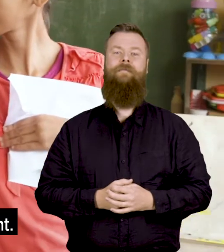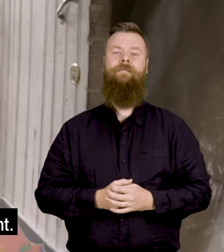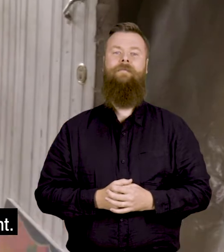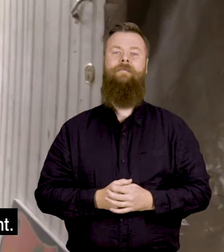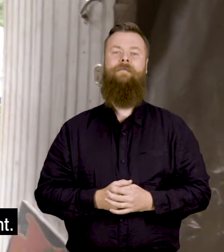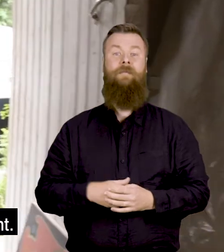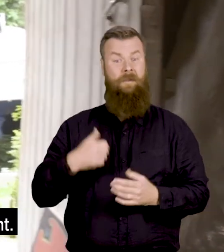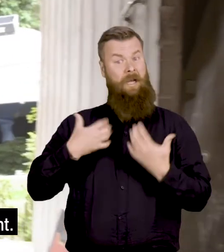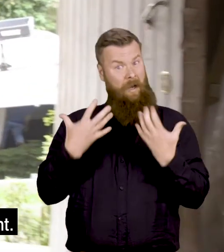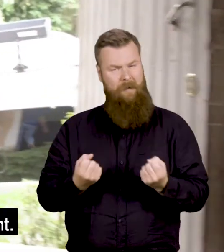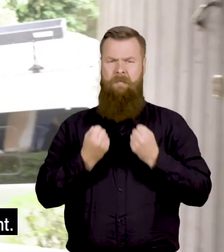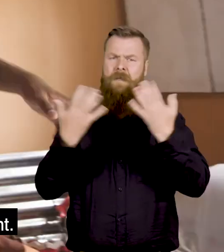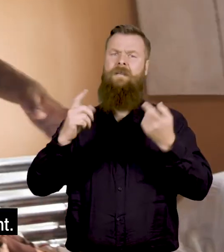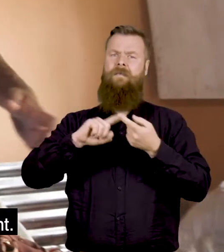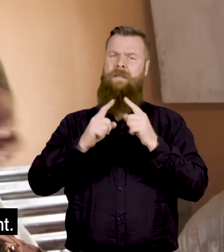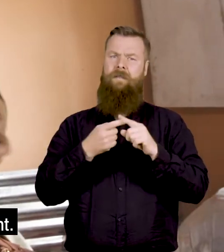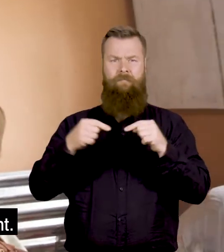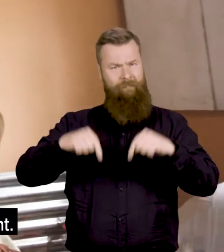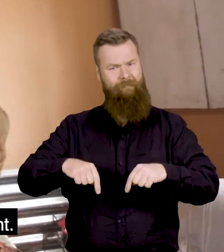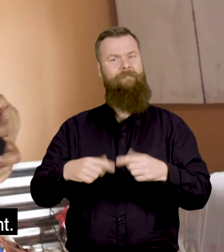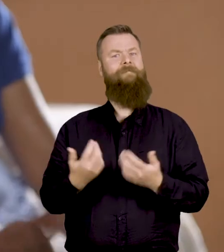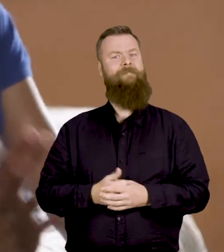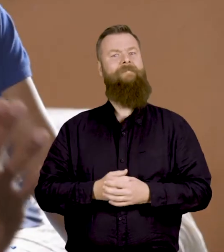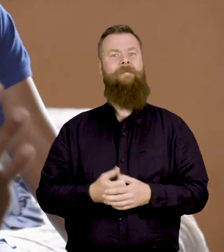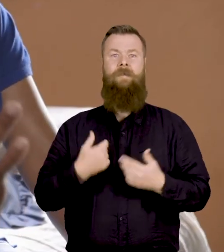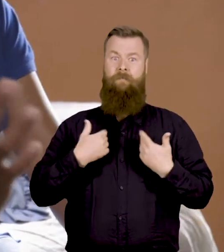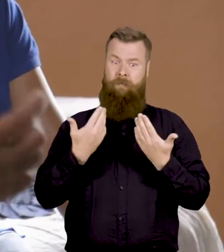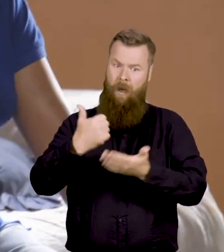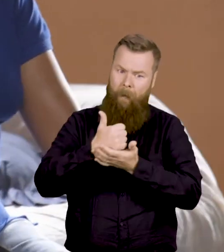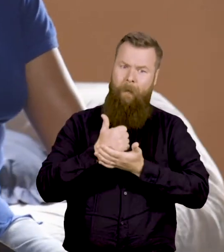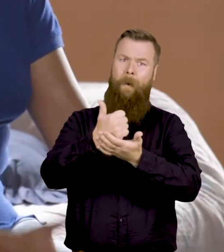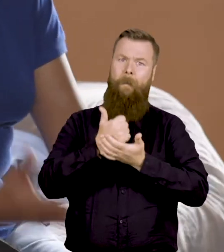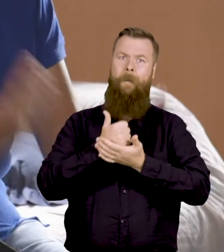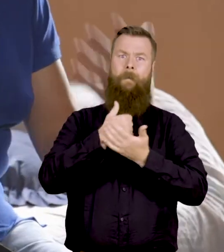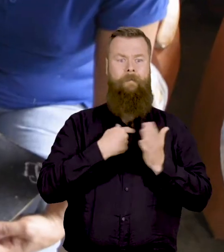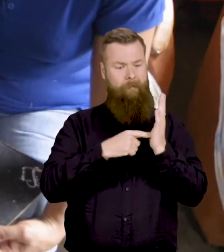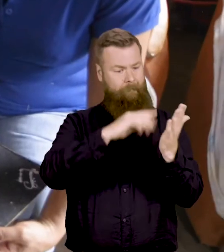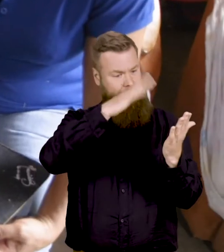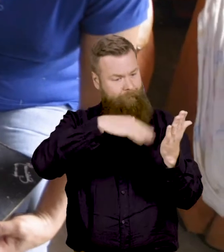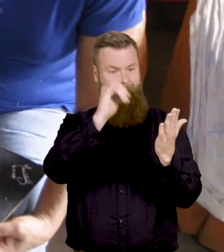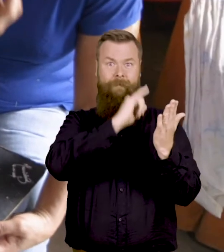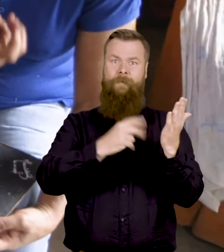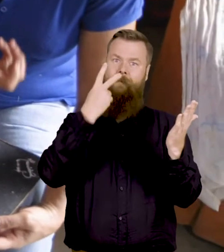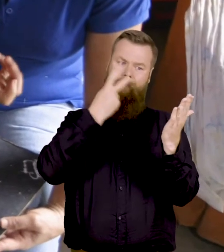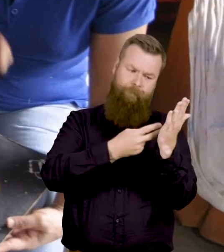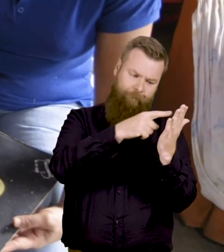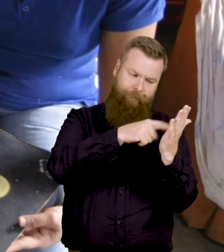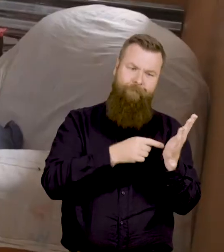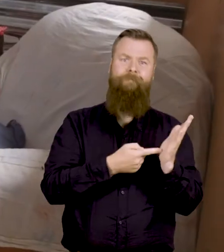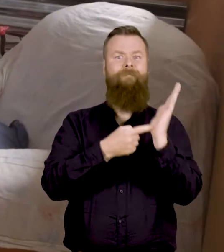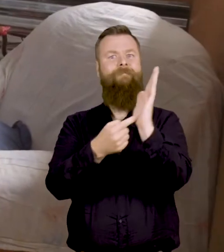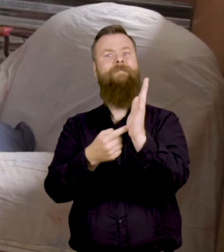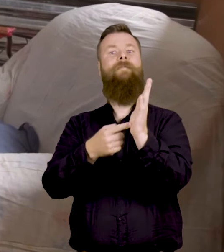J'ai beaucoup d'amis ici. Certains m'aident. Ils voient mes dessins, mes peintures. Je leur les